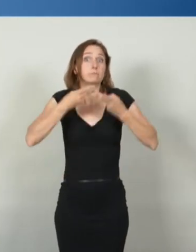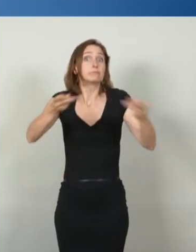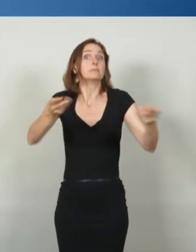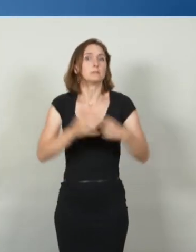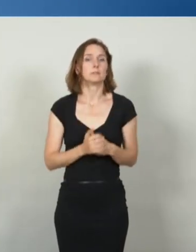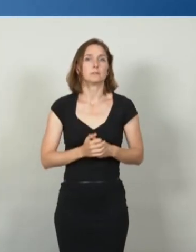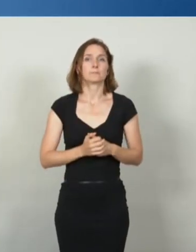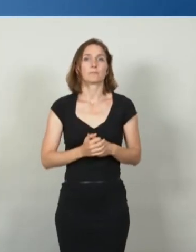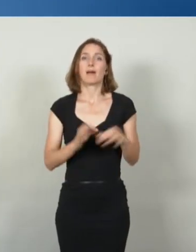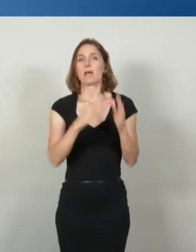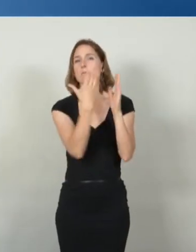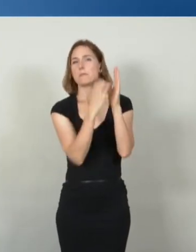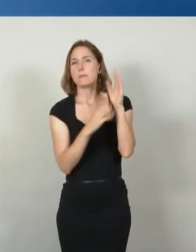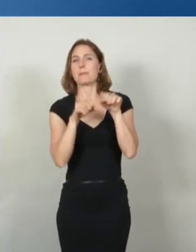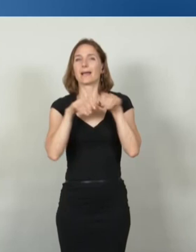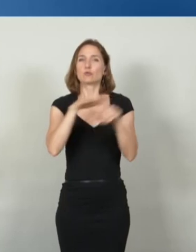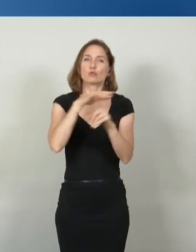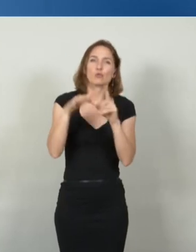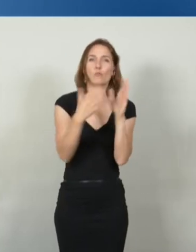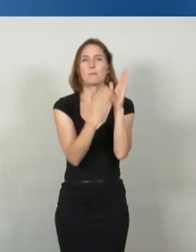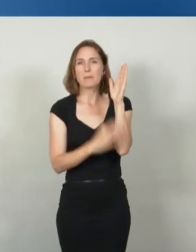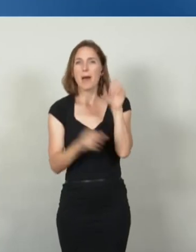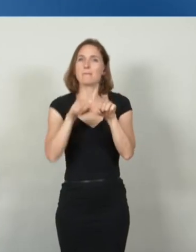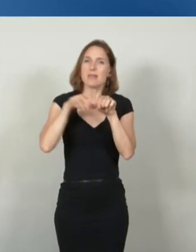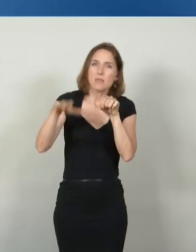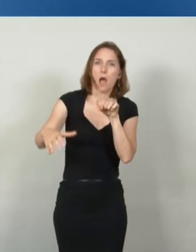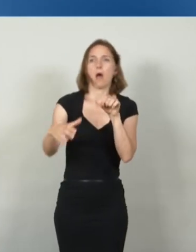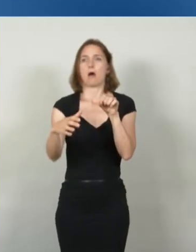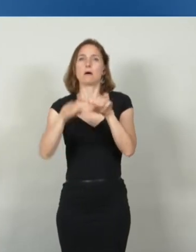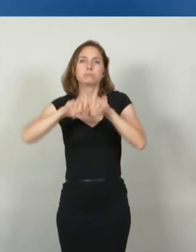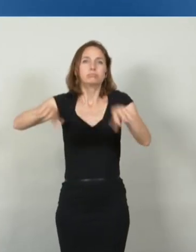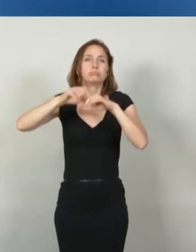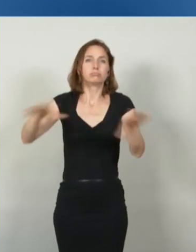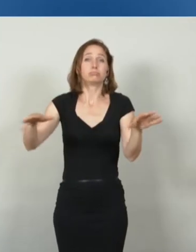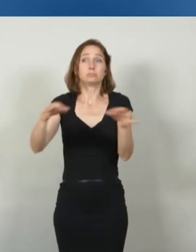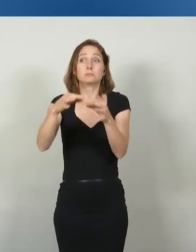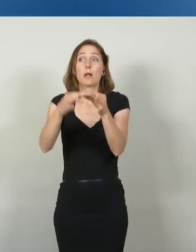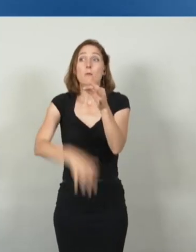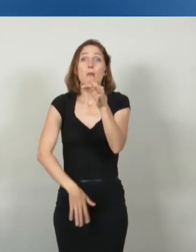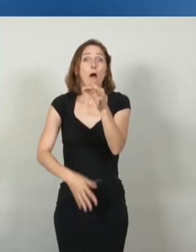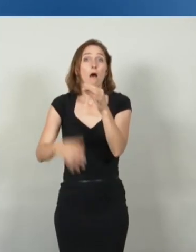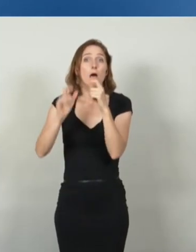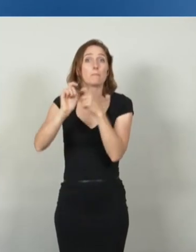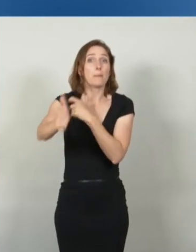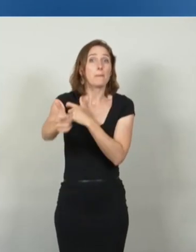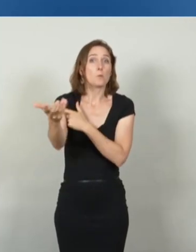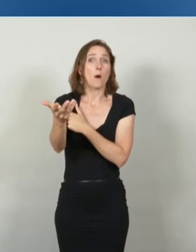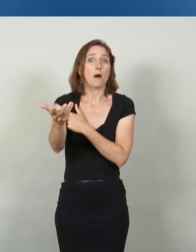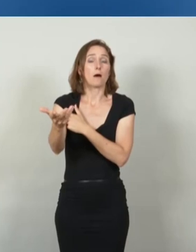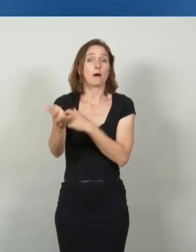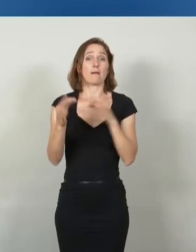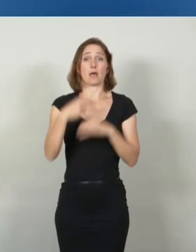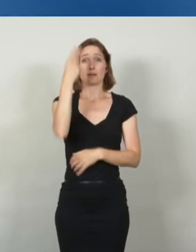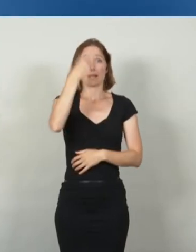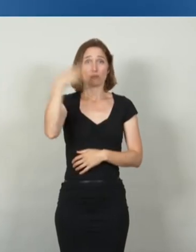publications et les retomber médiatique quelles ont quelles ont été pardon et bien au niveau